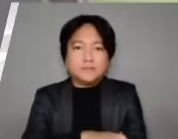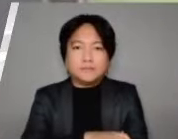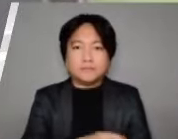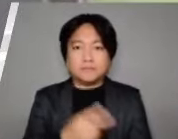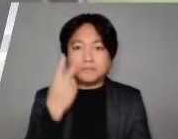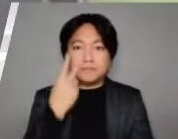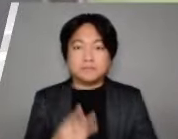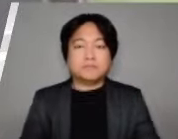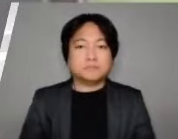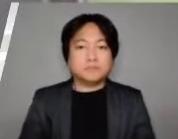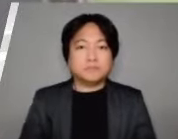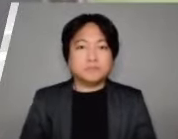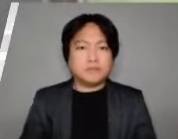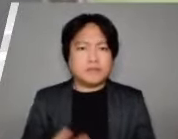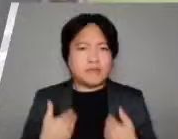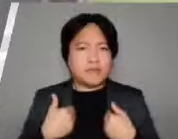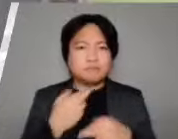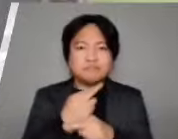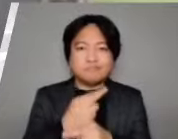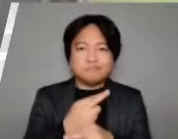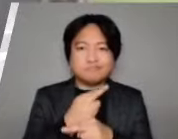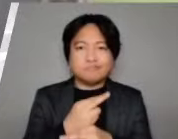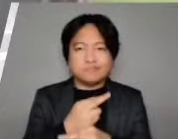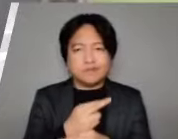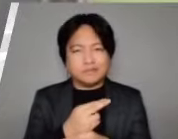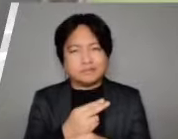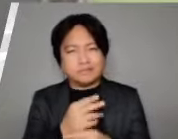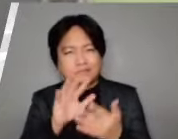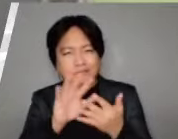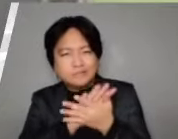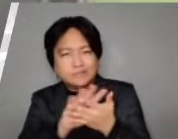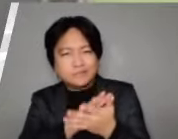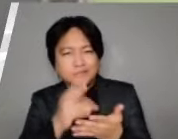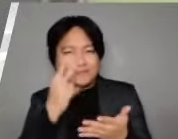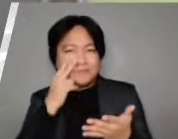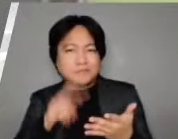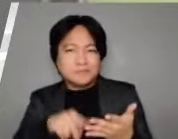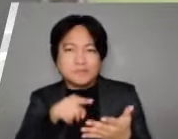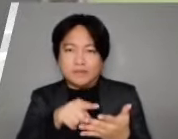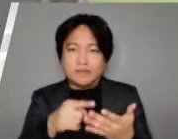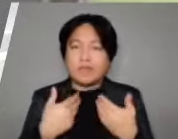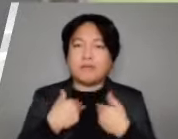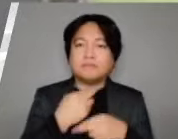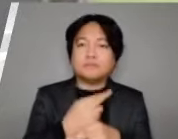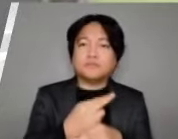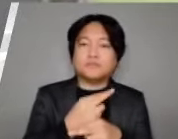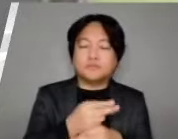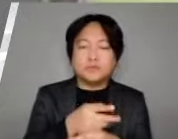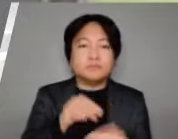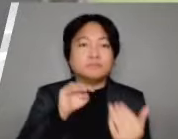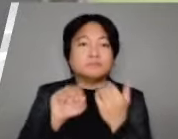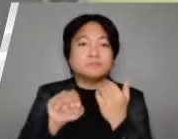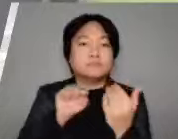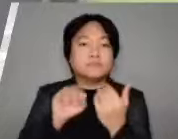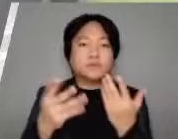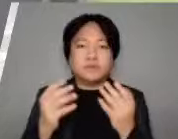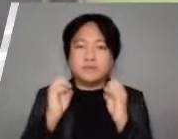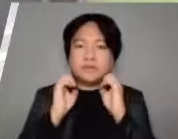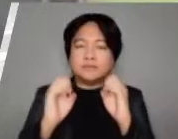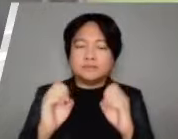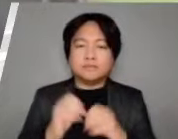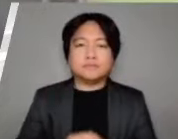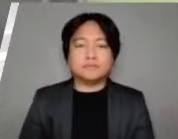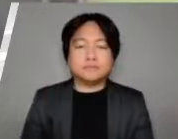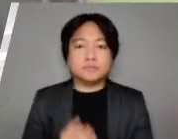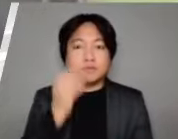sa Kamuning flyover, kaya hindi ho natin nakikita na nagkakaroon ng matinding build-up ng sasakyan sa bahagi na EDSA Kamuning dahil yung mga motorista